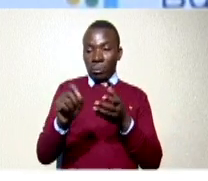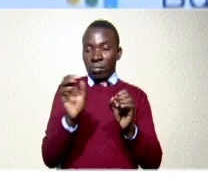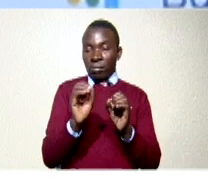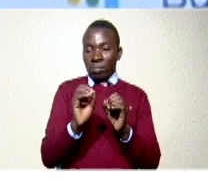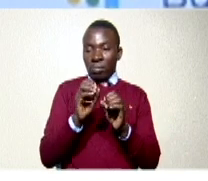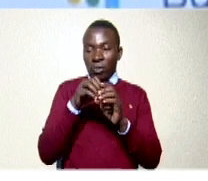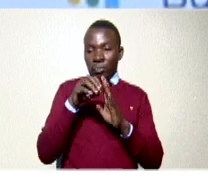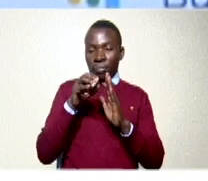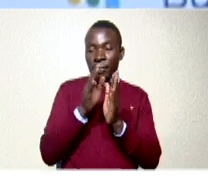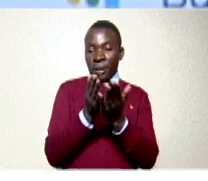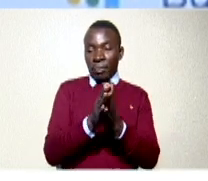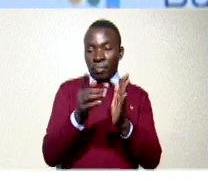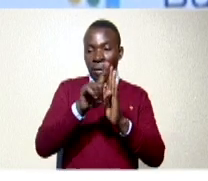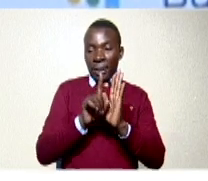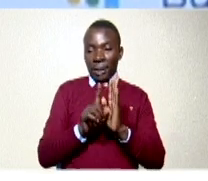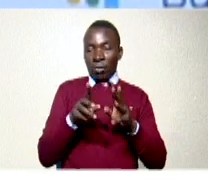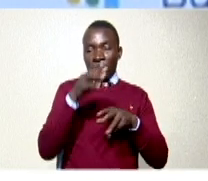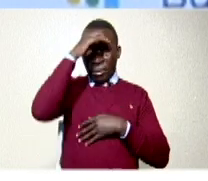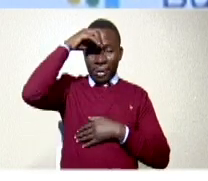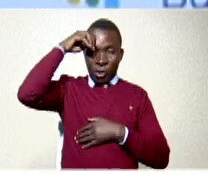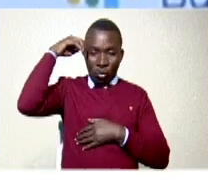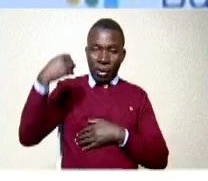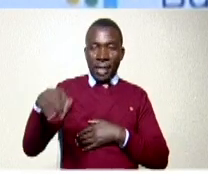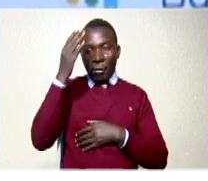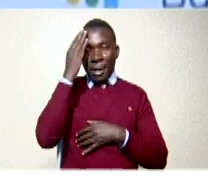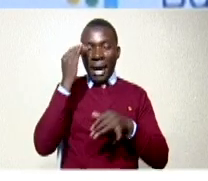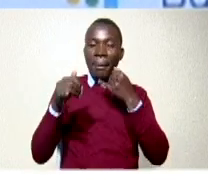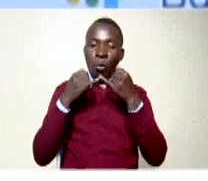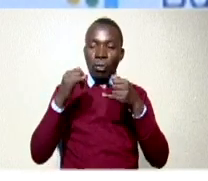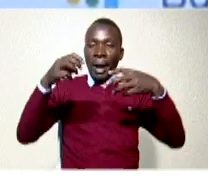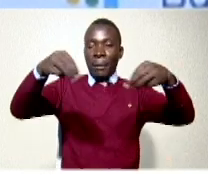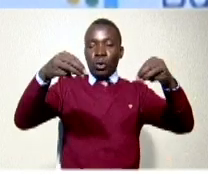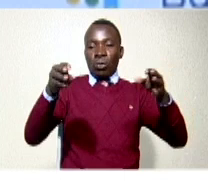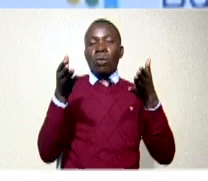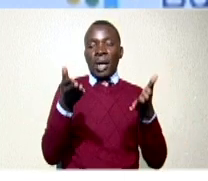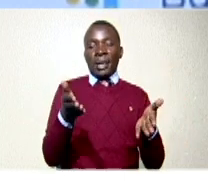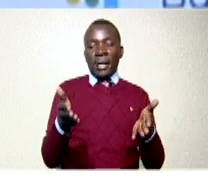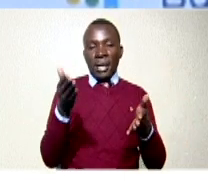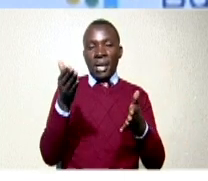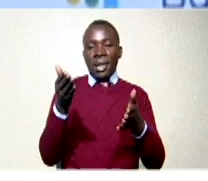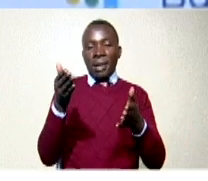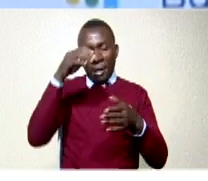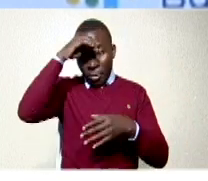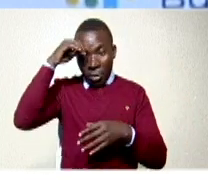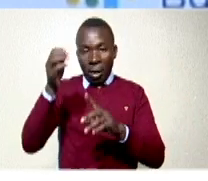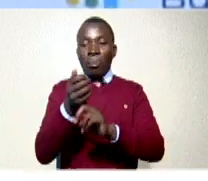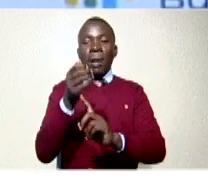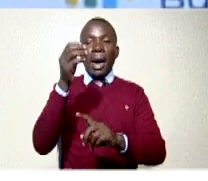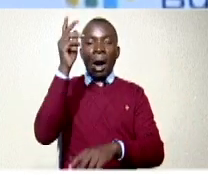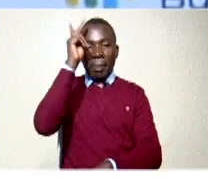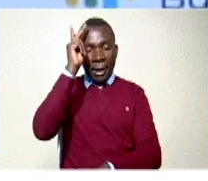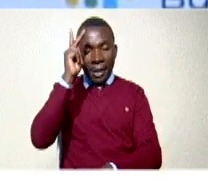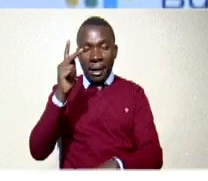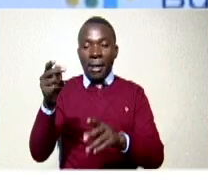by'amategeko, ku buryo bibagora kumenya amakuru y'amasoko, bibagora kugera ku bumenyi, bibagora kugera